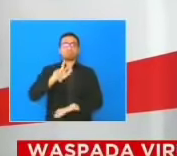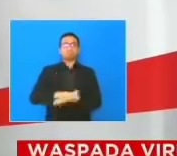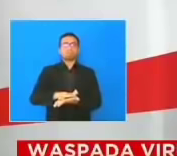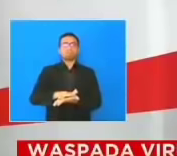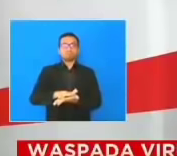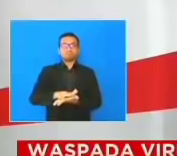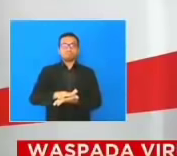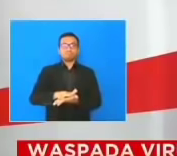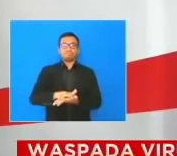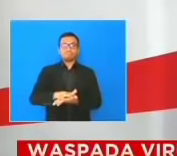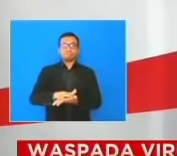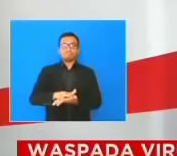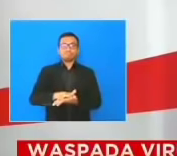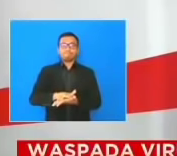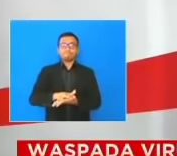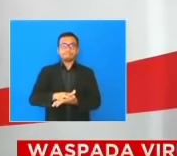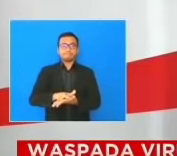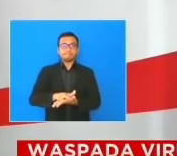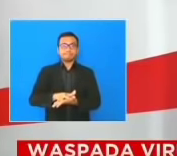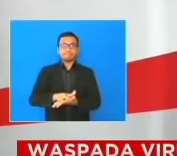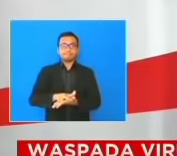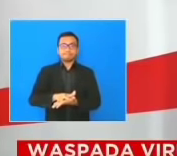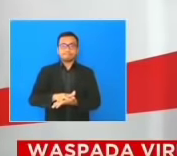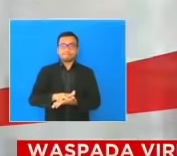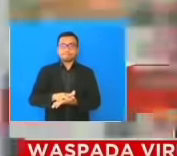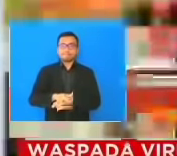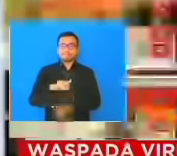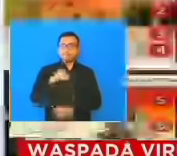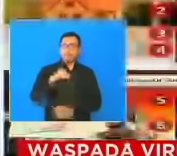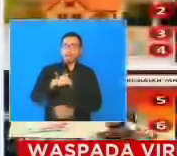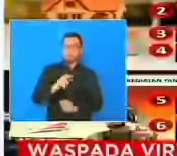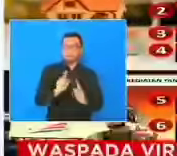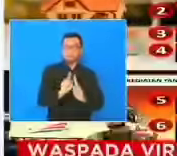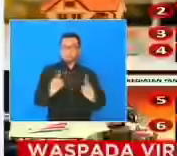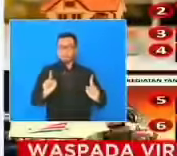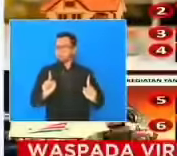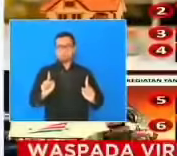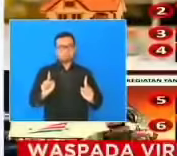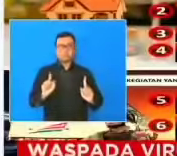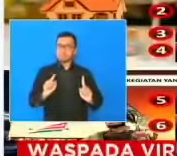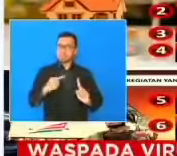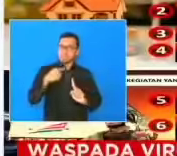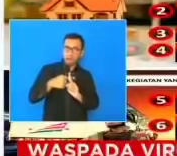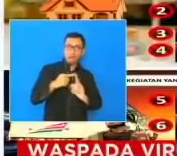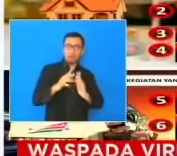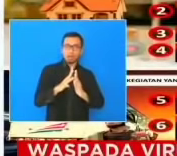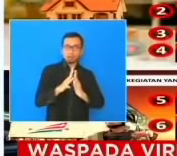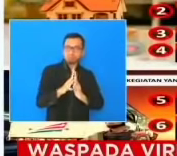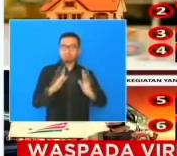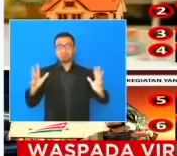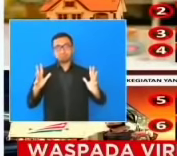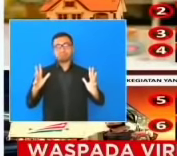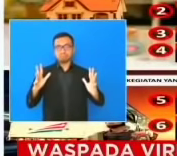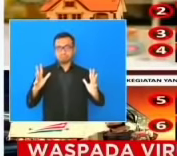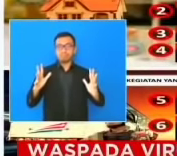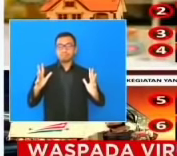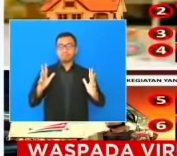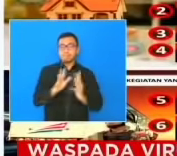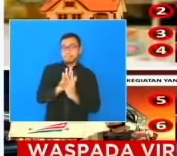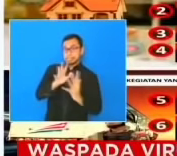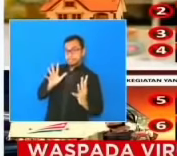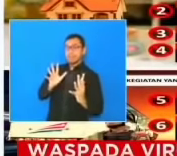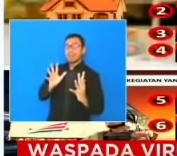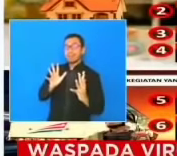Artinya, ini adalah upaya yang lebih berskala besar terkait dengan himbauan